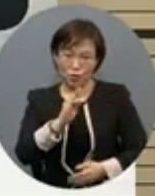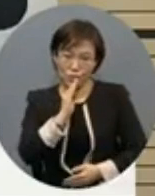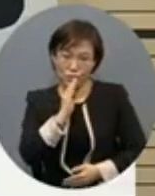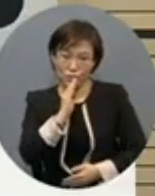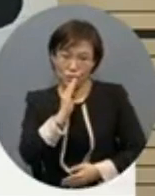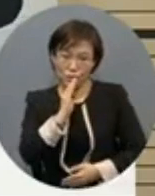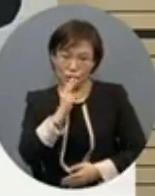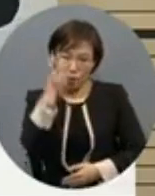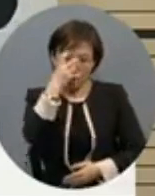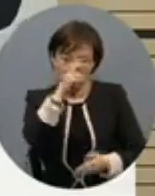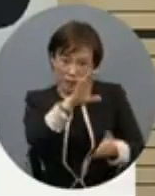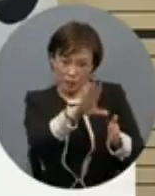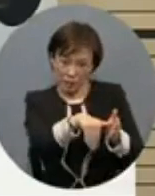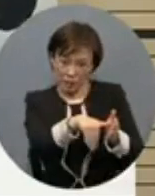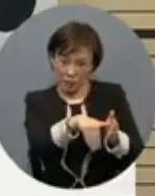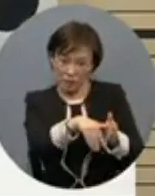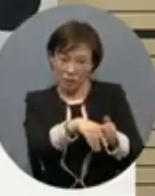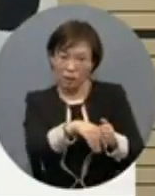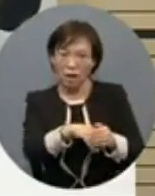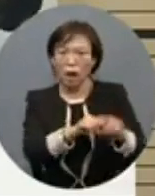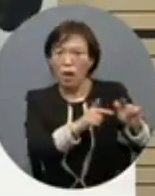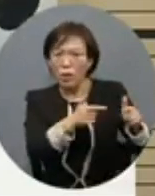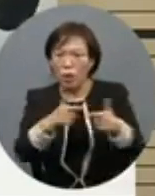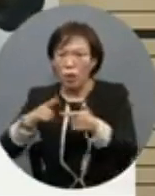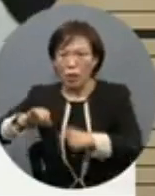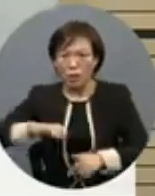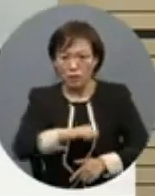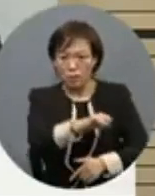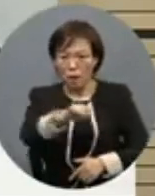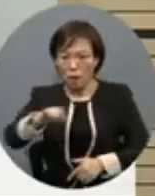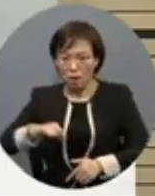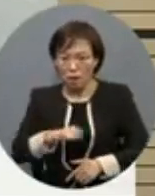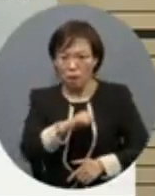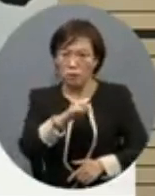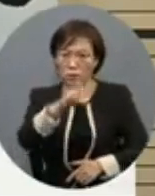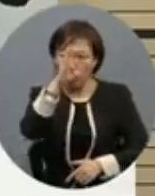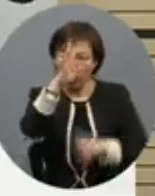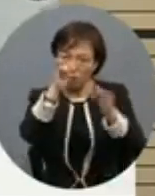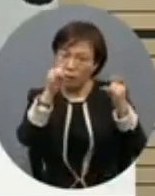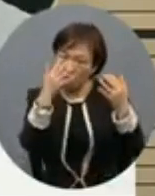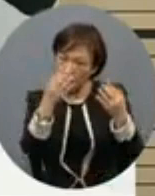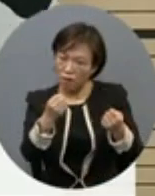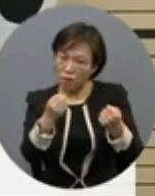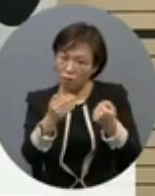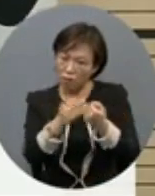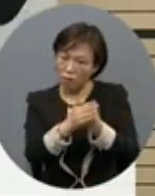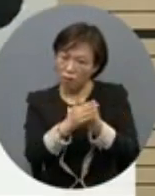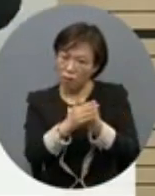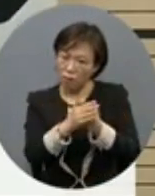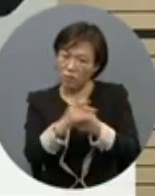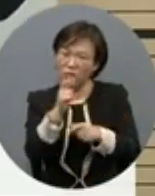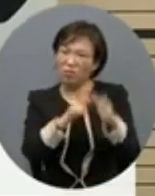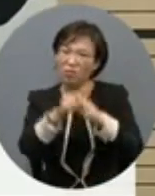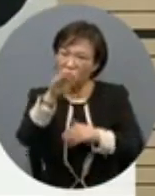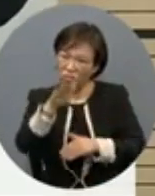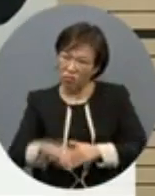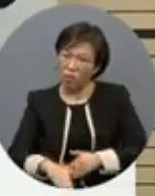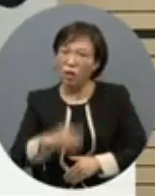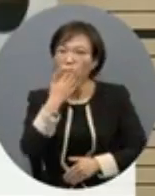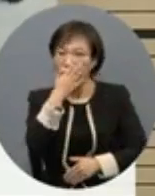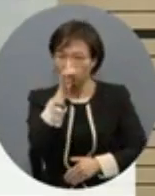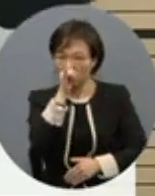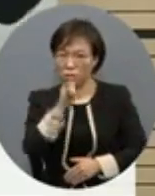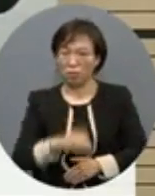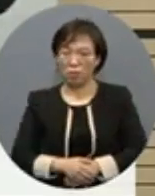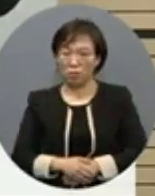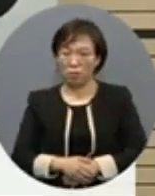현장에 적용 됐을 때는 굉장히 다양한 바이러스에 농도의 환자들이 있기 때문에 그거보다 훨씬 더 낮을 수 있다라는